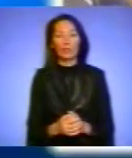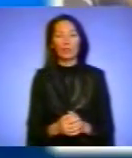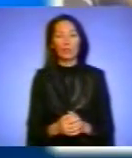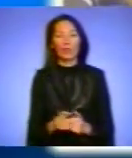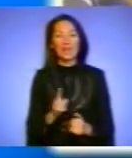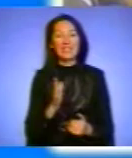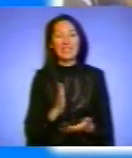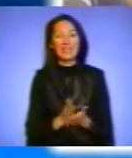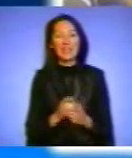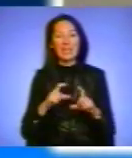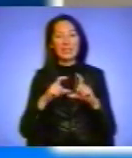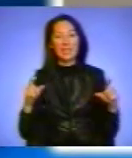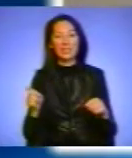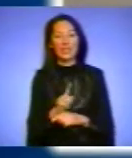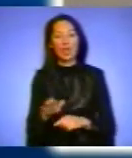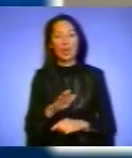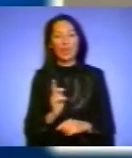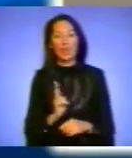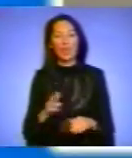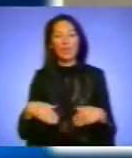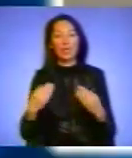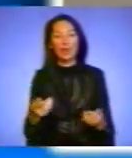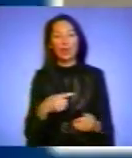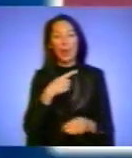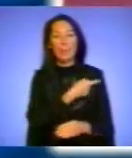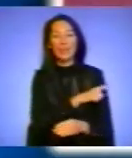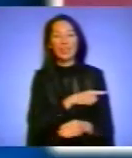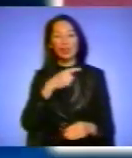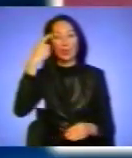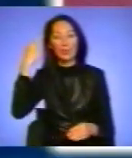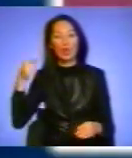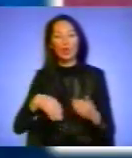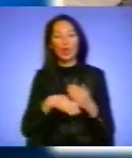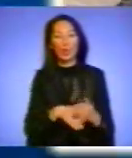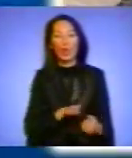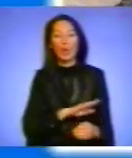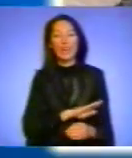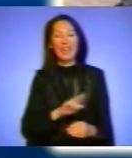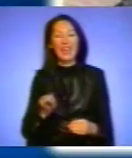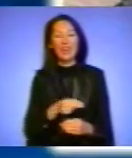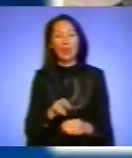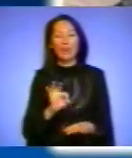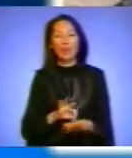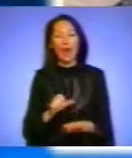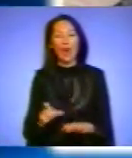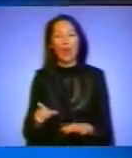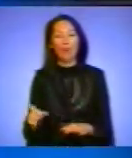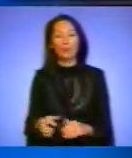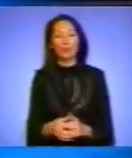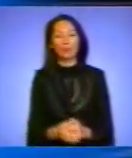Чи є заклади на Тернопільщині, які надають медичну та психологічну допомогу невилікованим хворим?